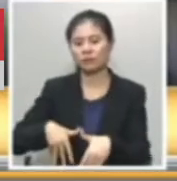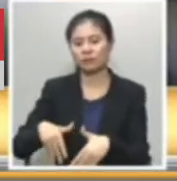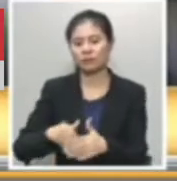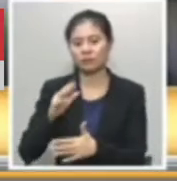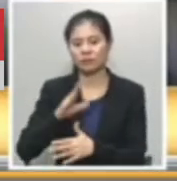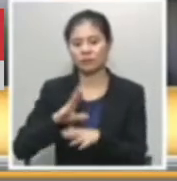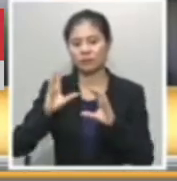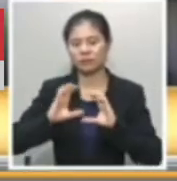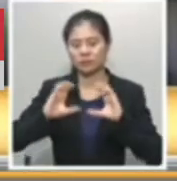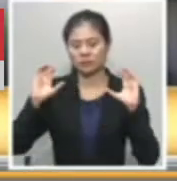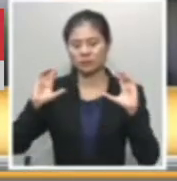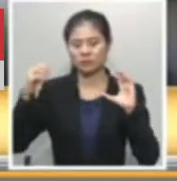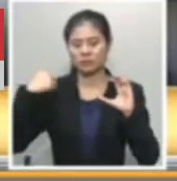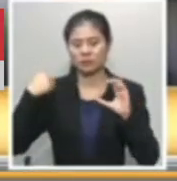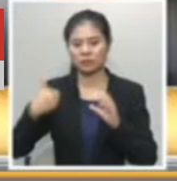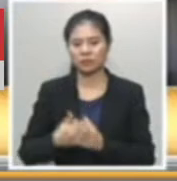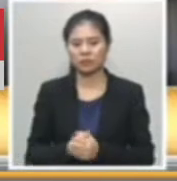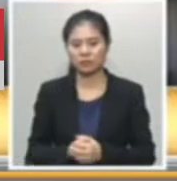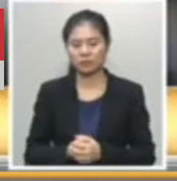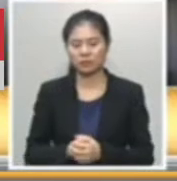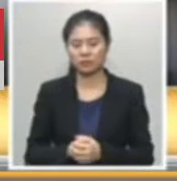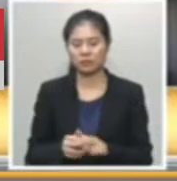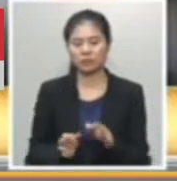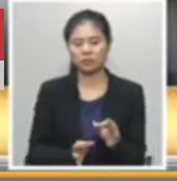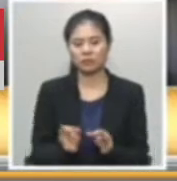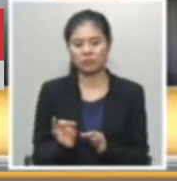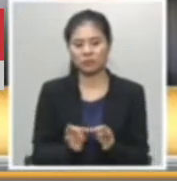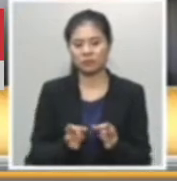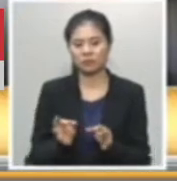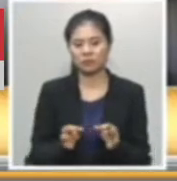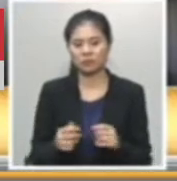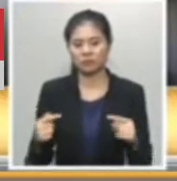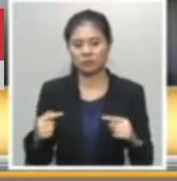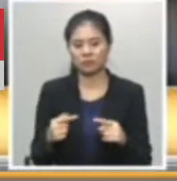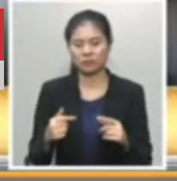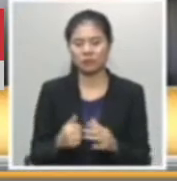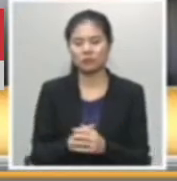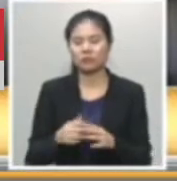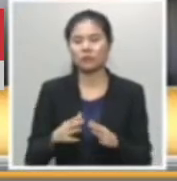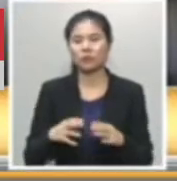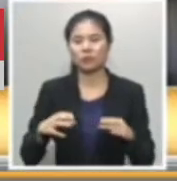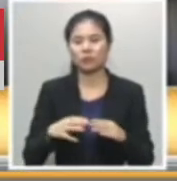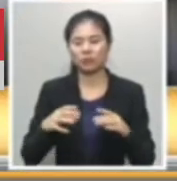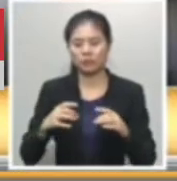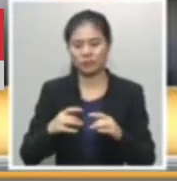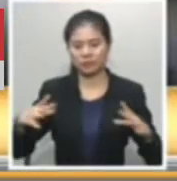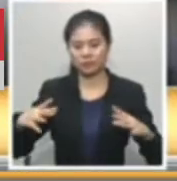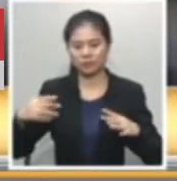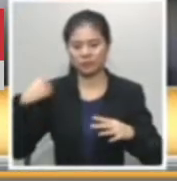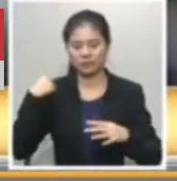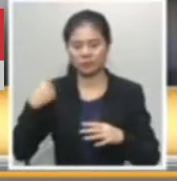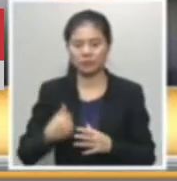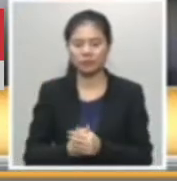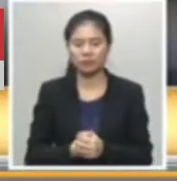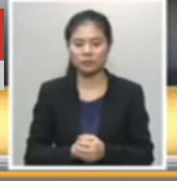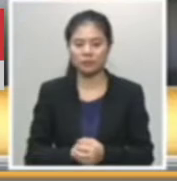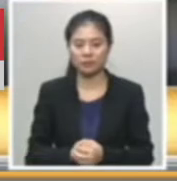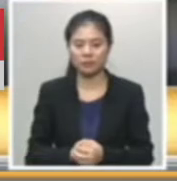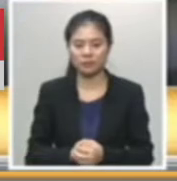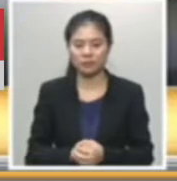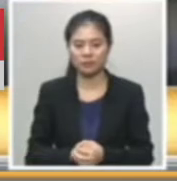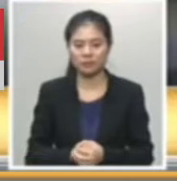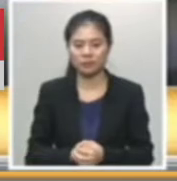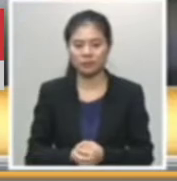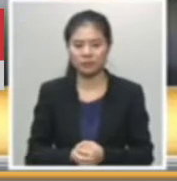บาลนะครับแต่ผมก็จะได้ชี้แจงบนข้อเท็จจริงของฝ่ายค้านเช่นเดียวกันนะครับดูสถาน